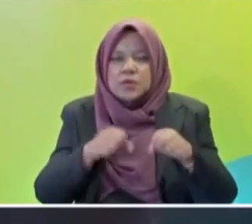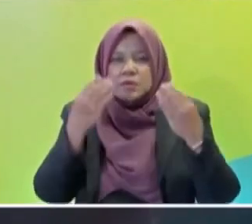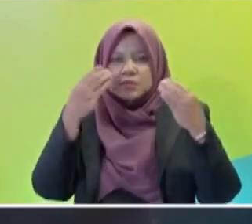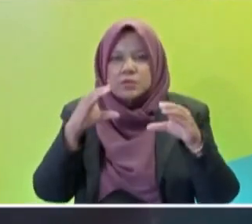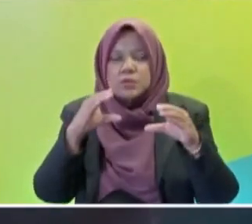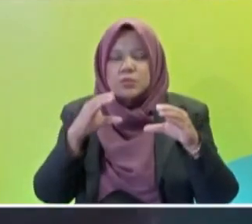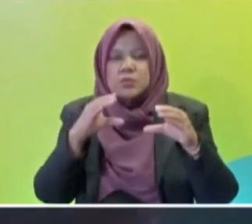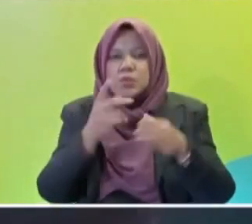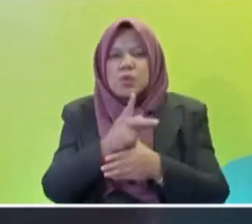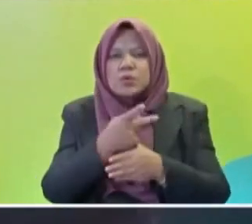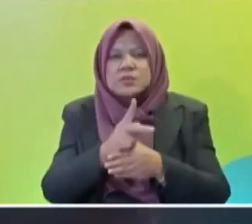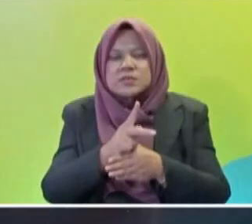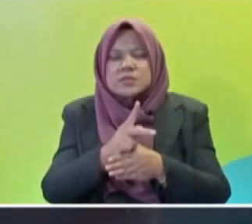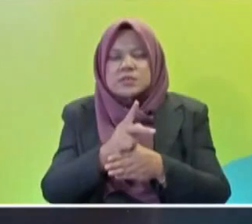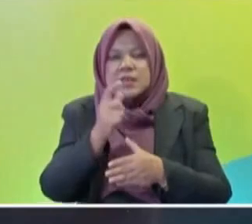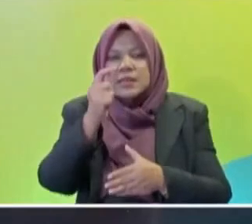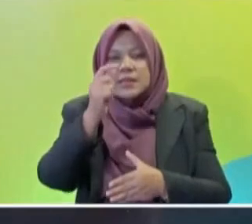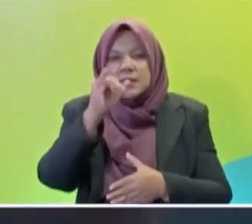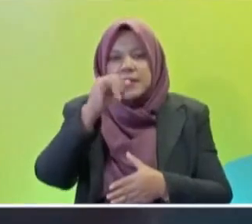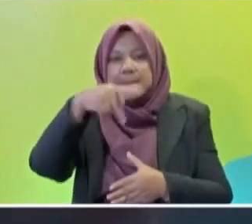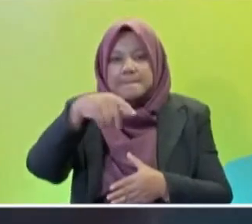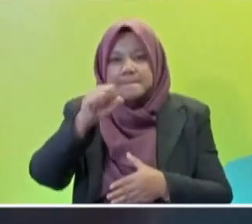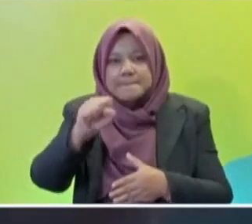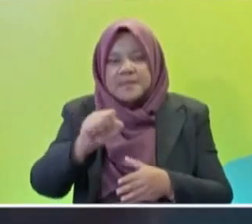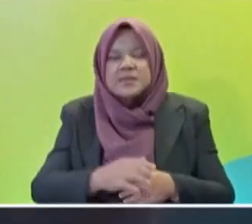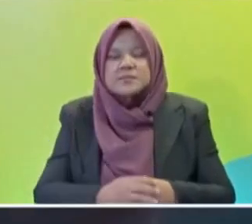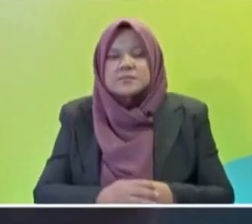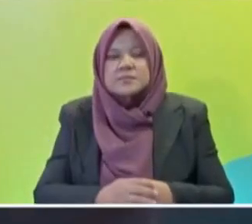untuk yang sedang menonton